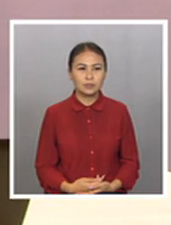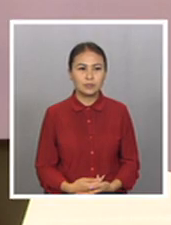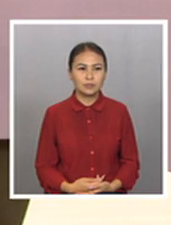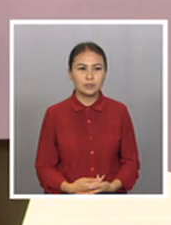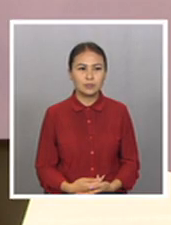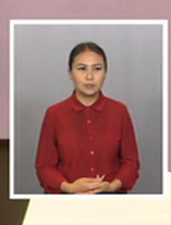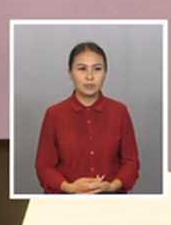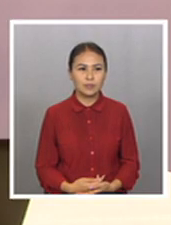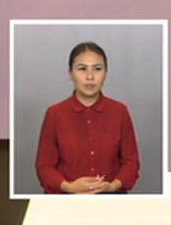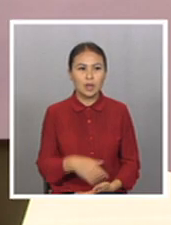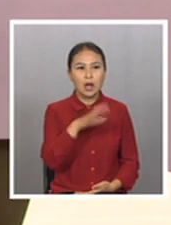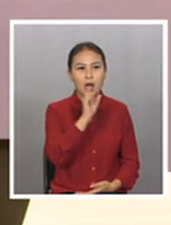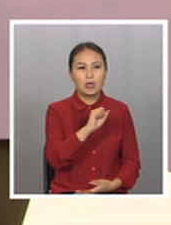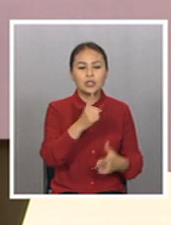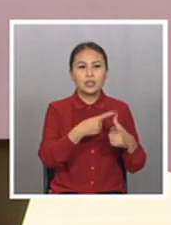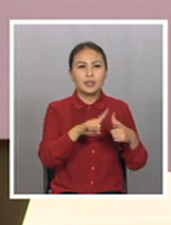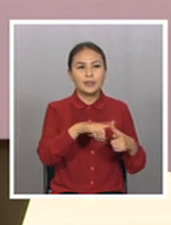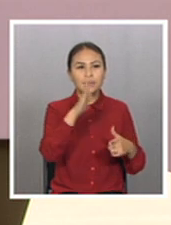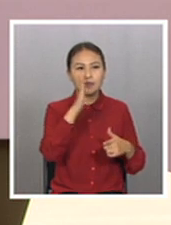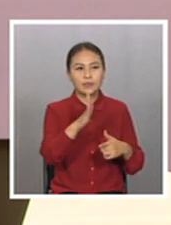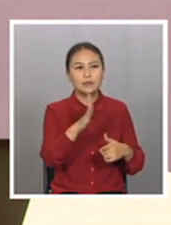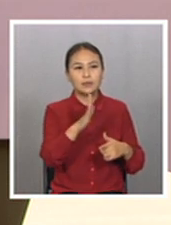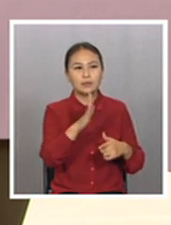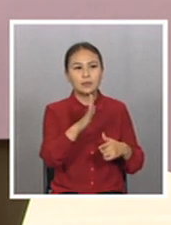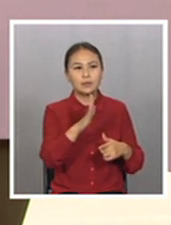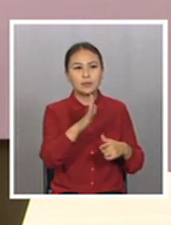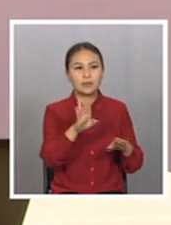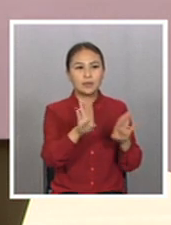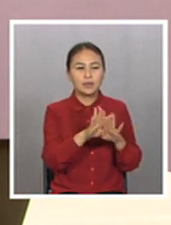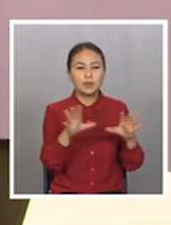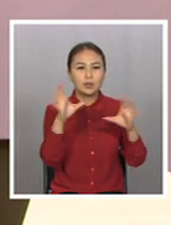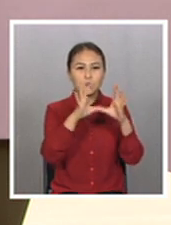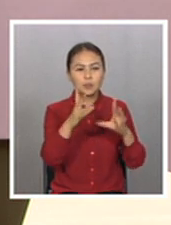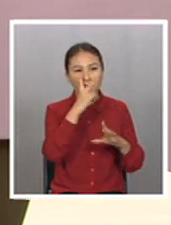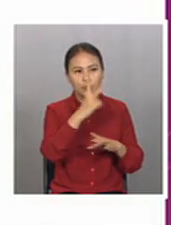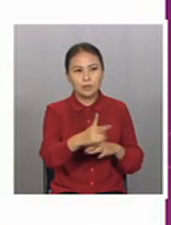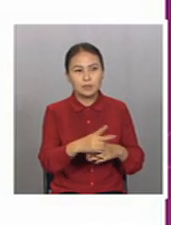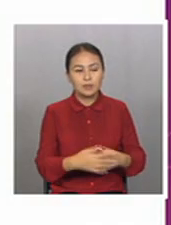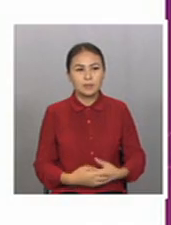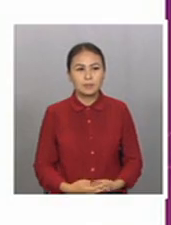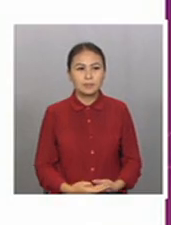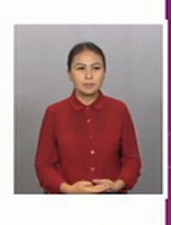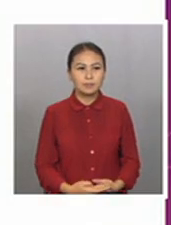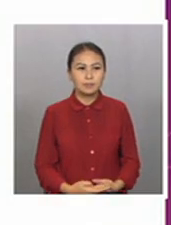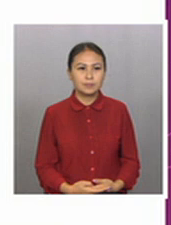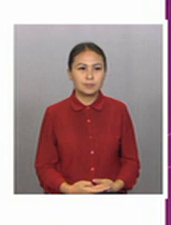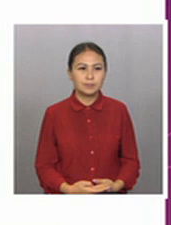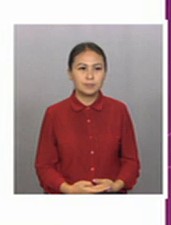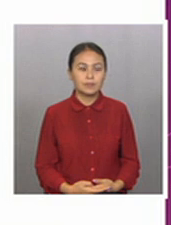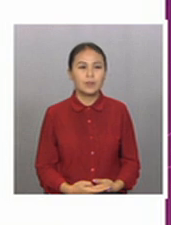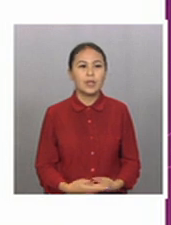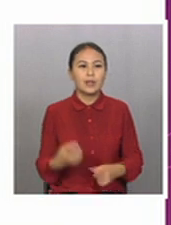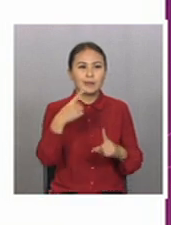А және В жиындарының қиылысуын бейнелейміз. Қалай бейнелейміз?